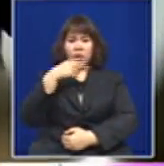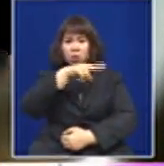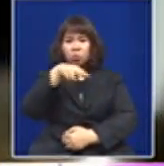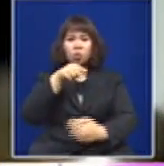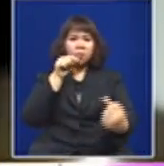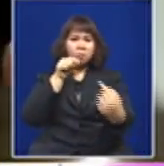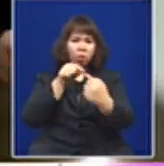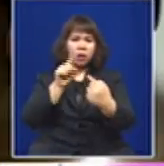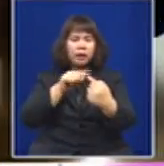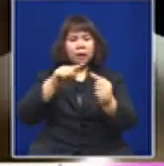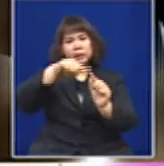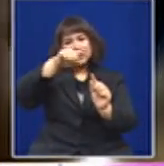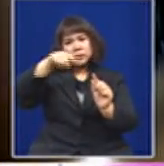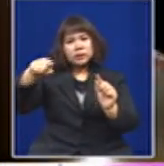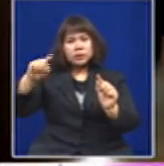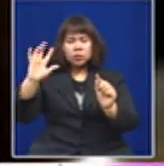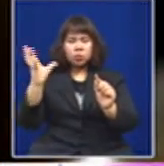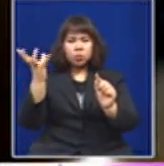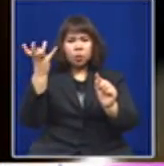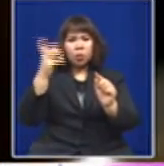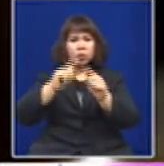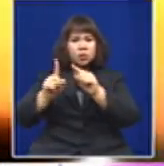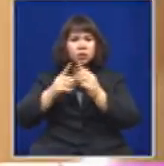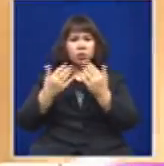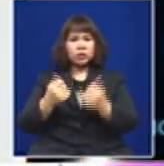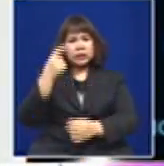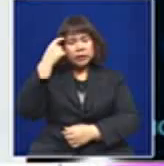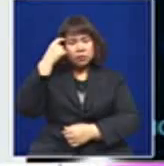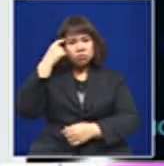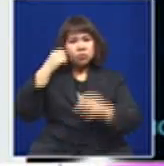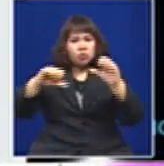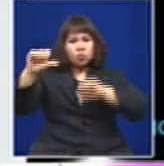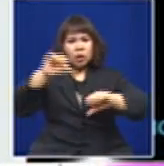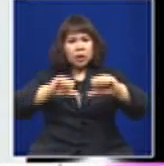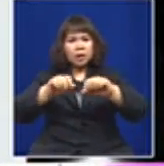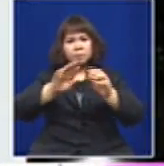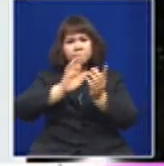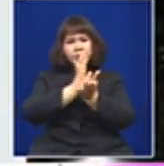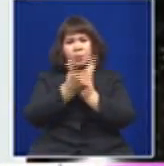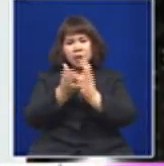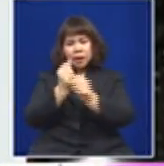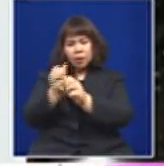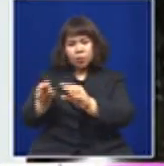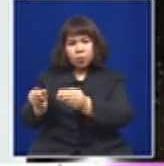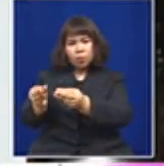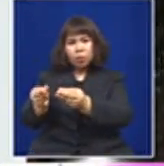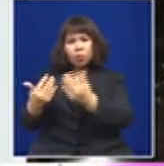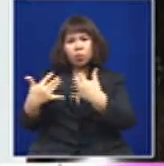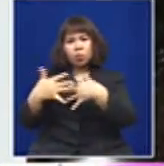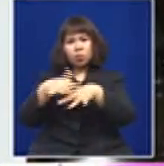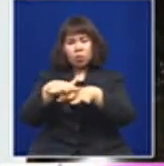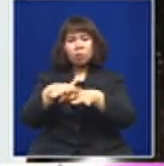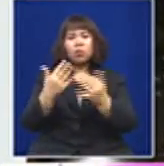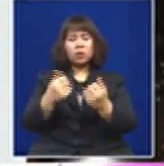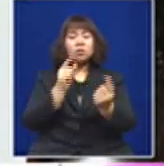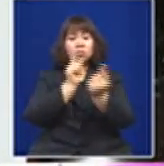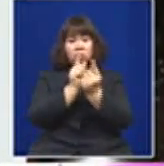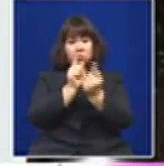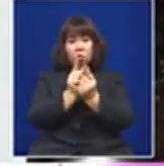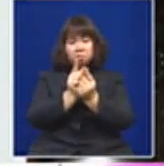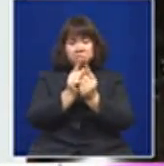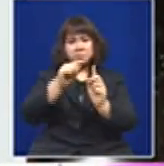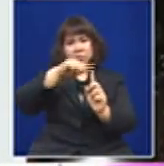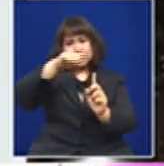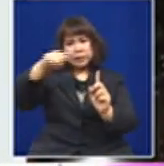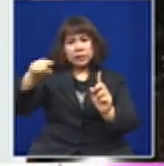คลื่นความโน้มถ่วงนี้แล้วนักวิทยาศาสตร์จะนำคลื่นนี้มาแปลงเป็นคลื่นวิทยุเข้าด้วยกันการค้นพบคลื่นความโน้มถ่